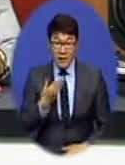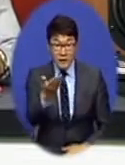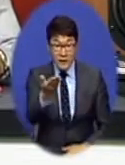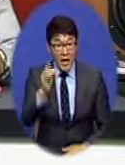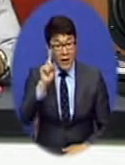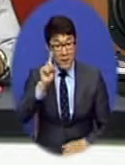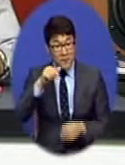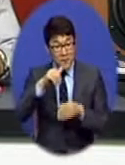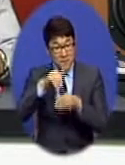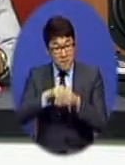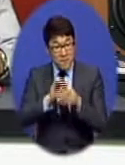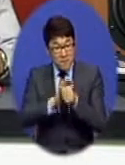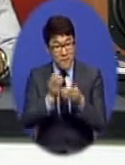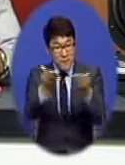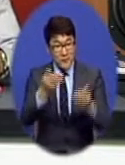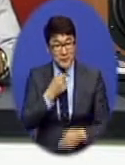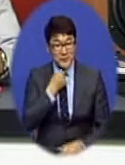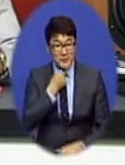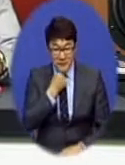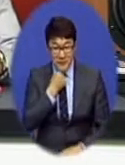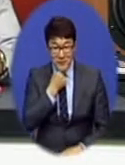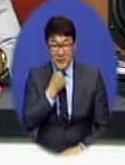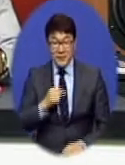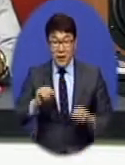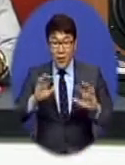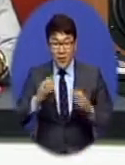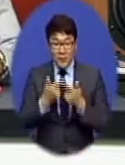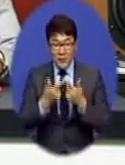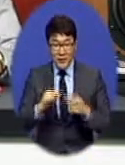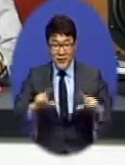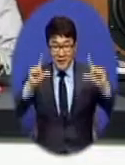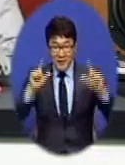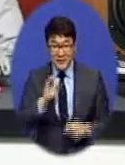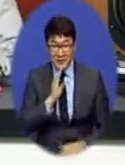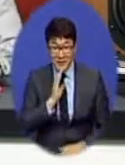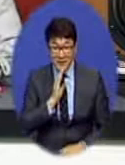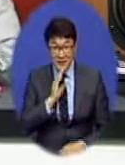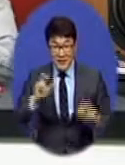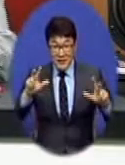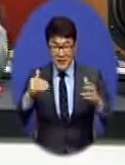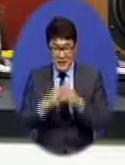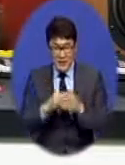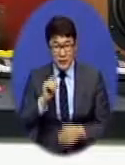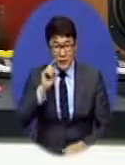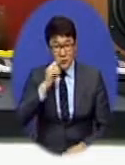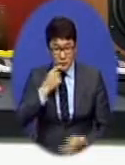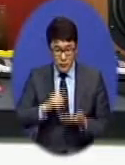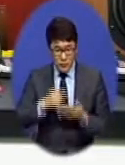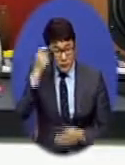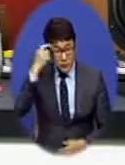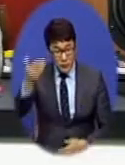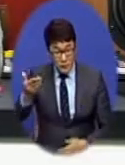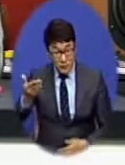표 던지겠습니다. 예. 자. 오늘 목요일이죠? 네. 그쵸. 예. 지금까지 쉬었던 퀴즈는